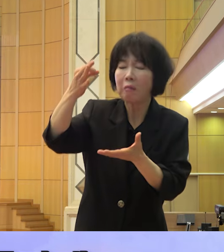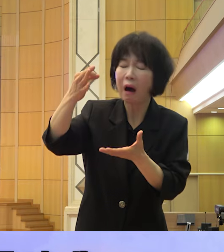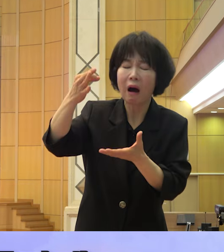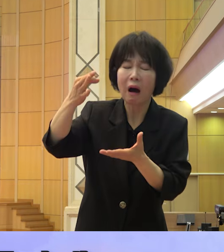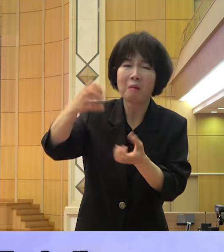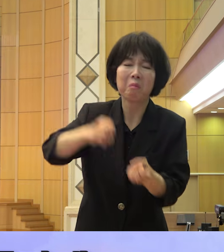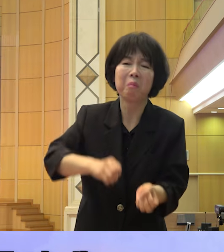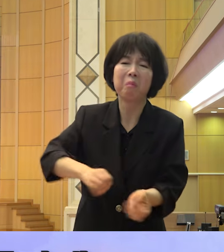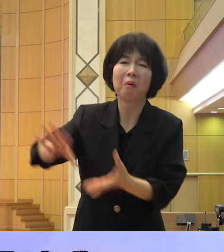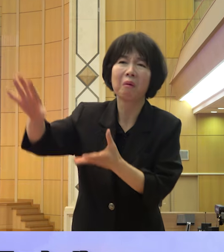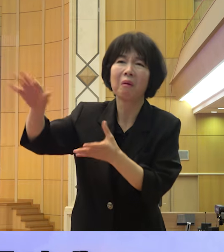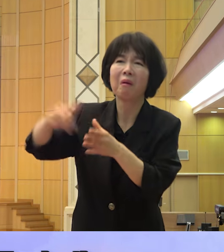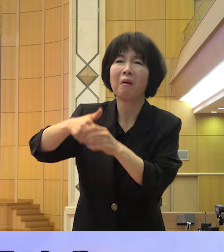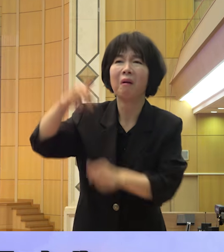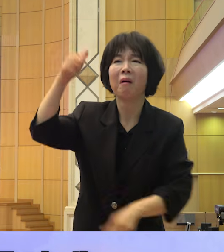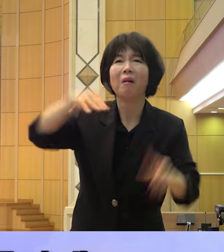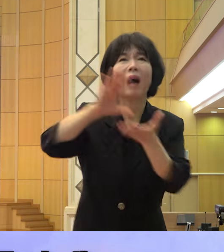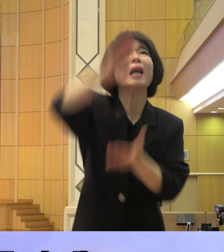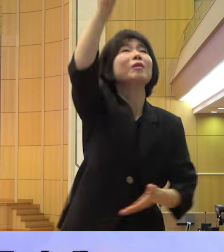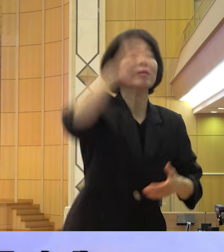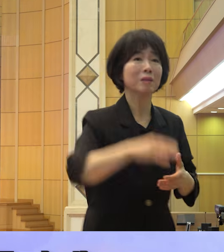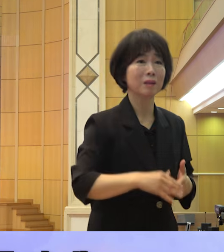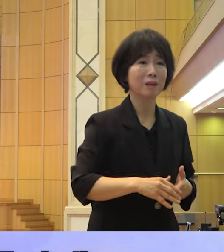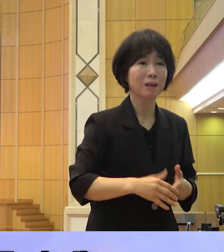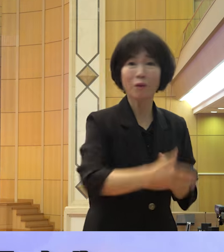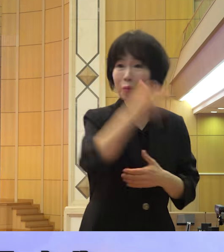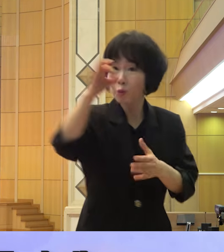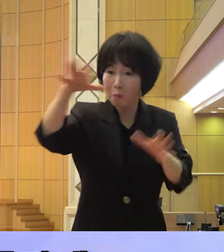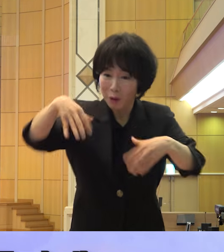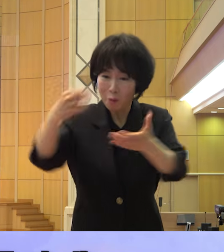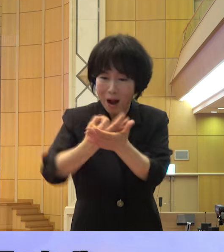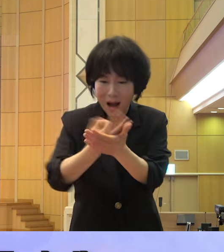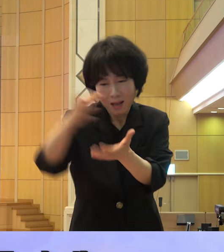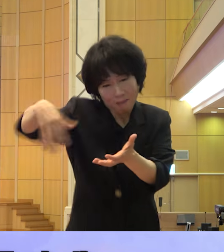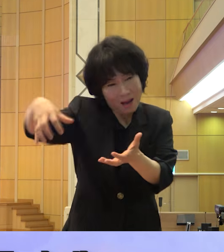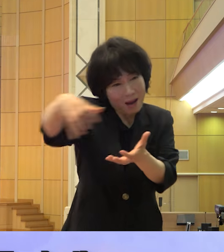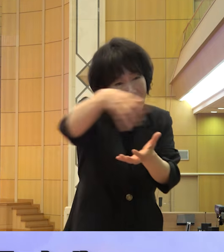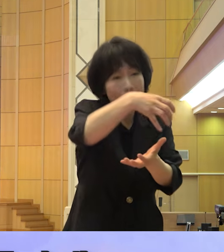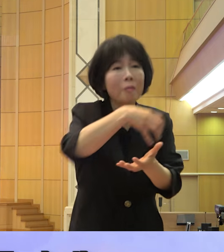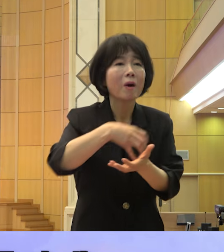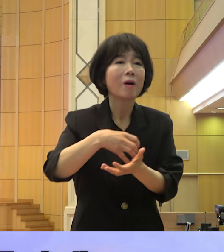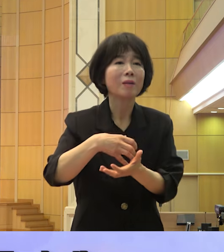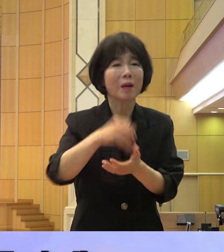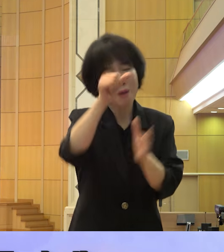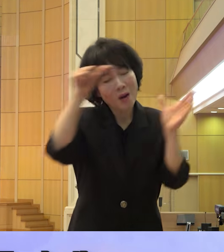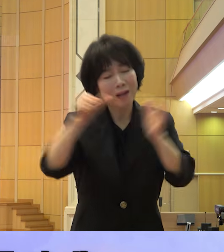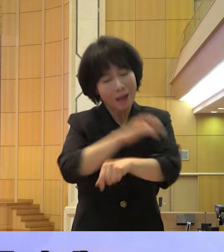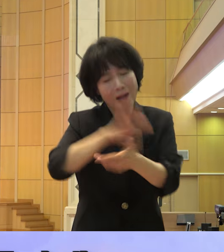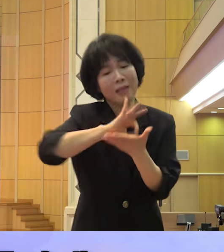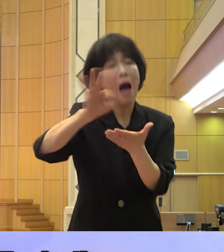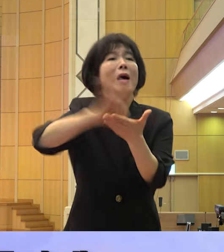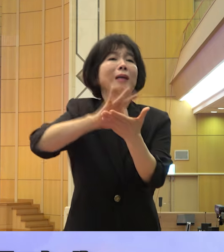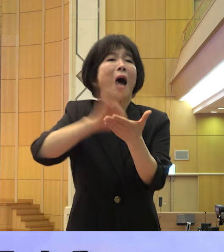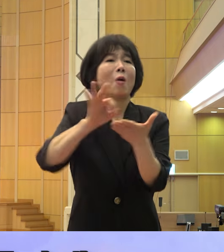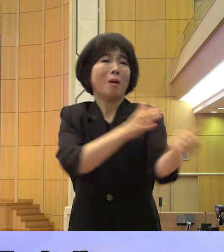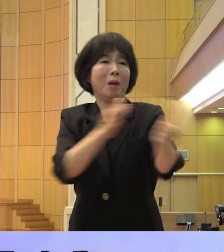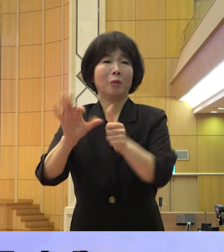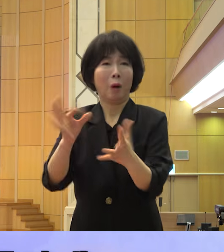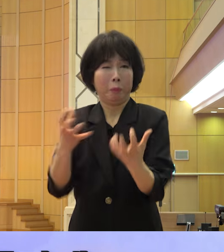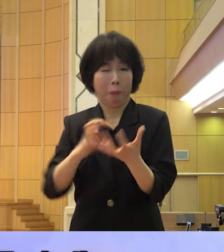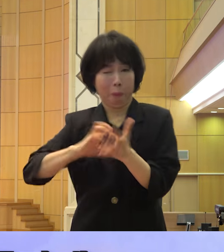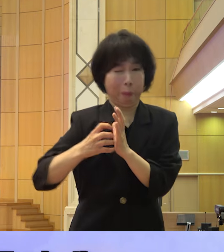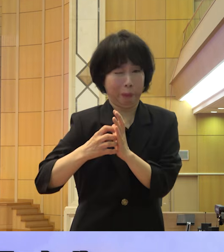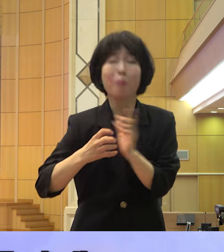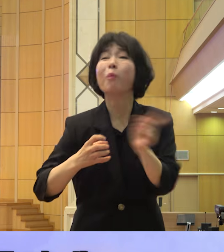괜히 돈도 벌었으면 여러분 산 날 동안에 다 쓰기 위해서 버는 거니까 돈을